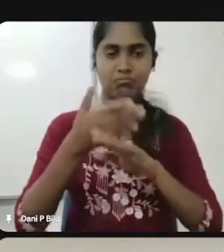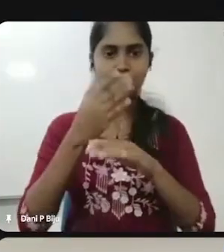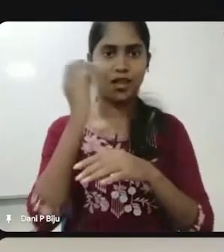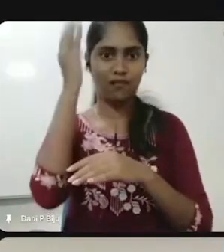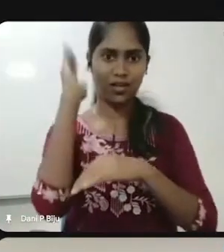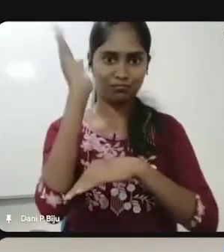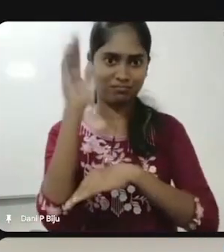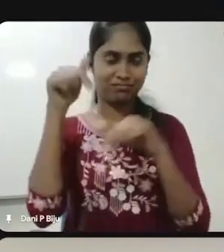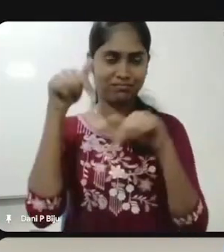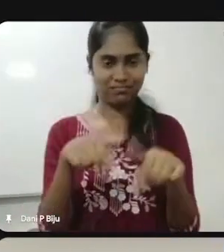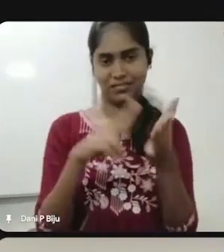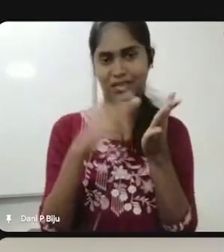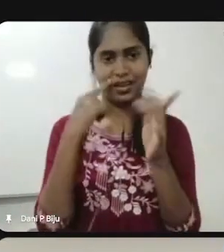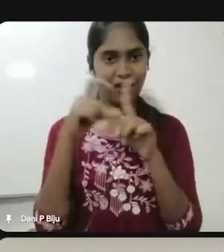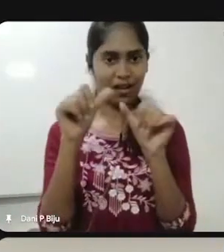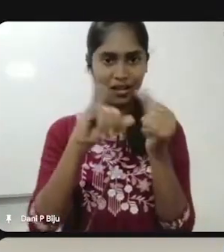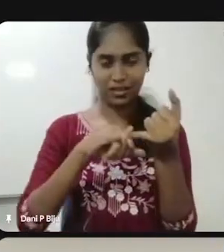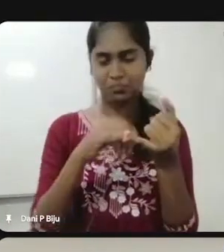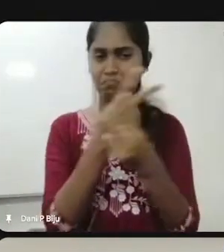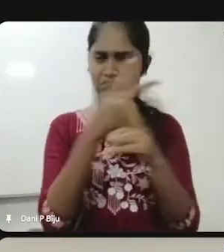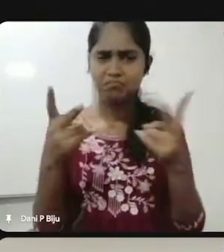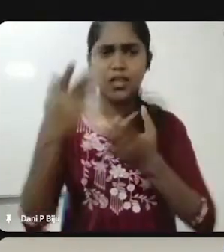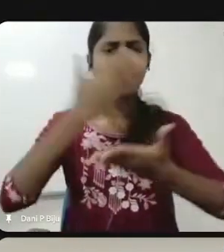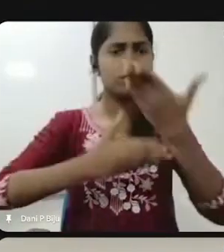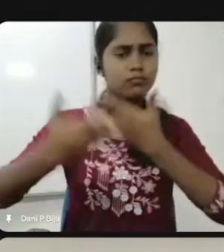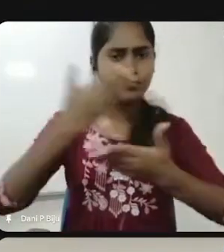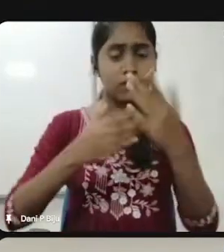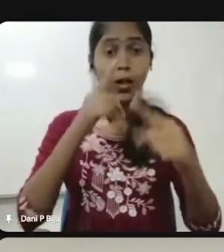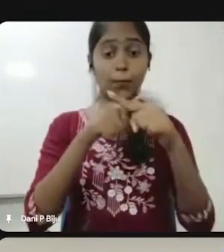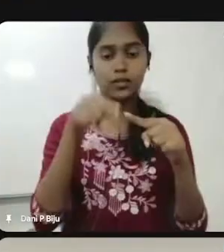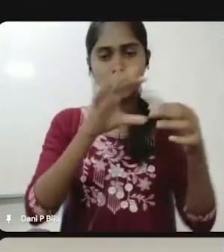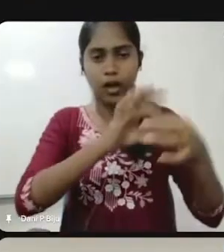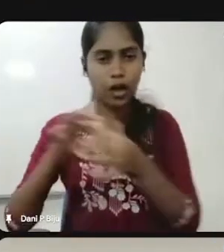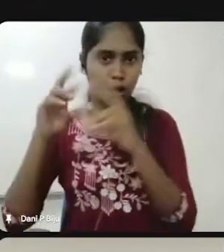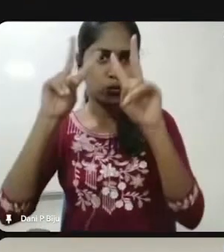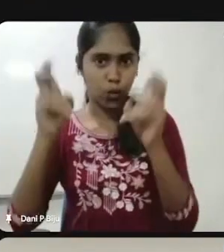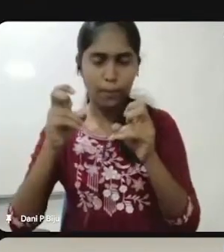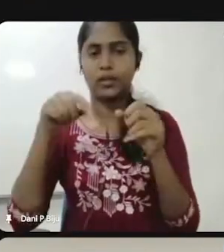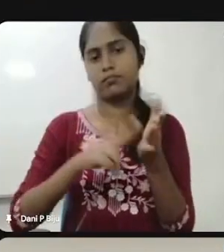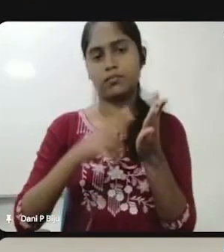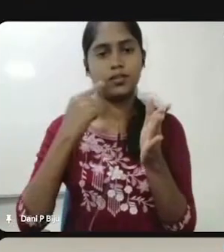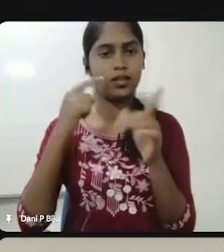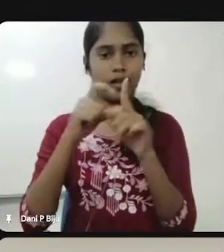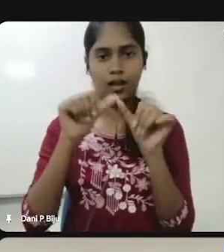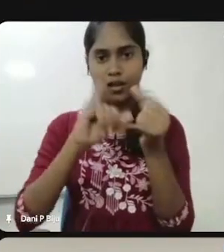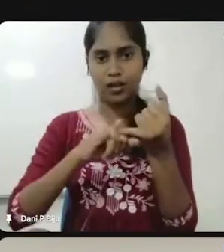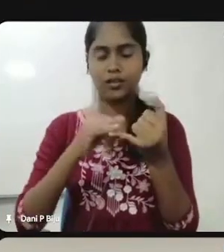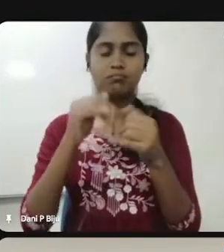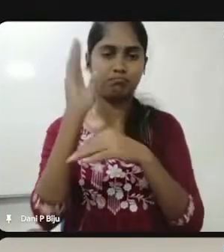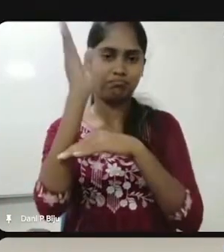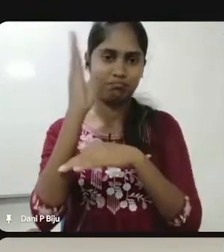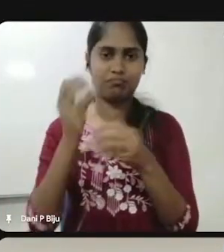പരിപാടിയാണ് നിഡാസ്. വിവിധ തരത്തിലുള്ള ഭിന്നശേഷിയും അതുമായി ബന്ധപ്പെട്ട വിഷയങ്ങളുമാണ് നിഡാസിൽ കൈകാര്യം ചെയ്തു വരുന്നത്.